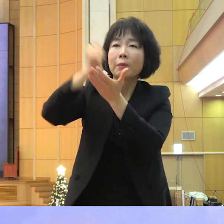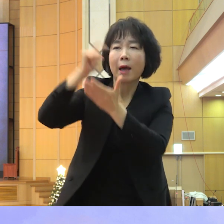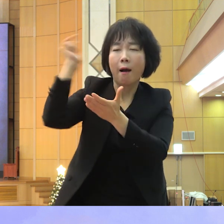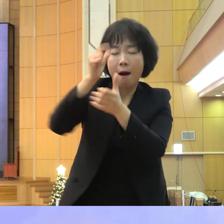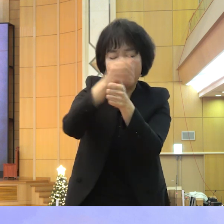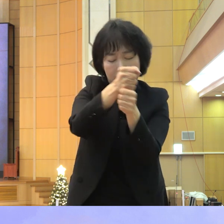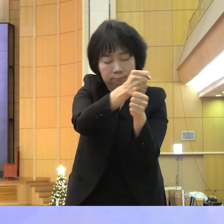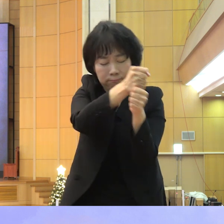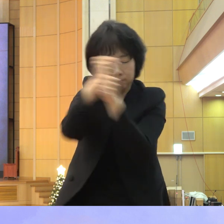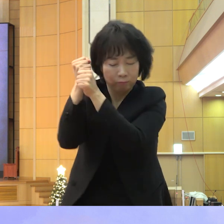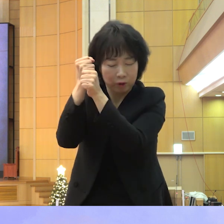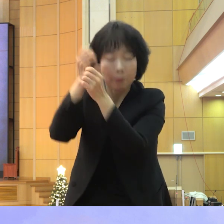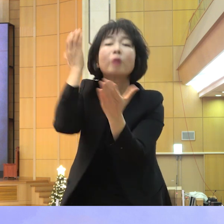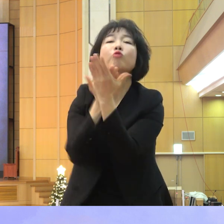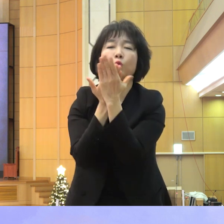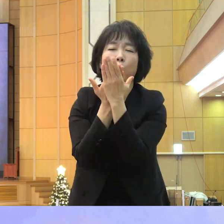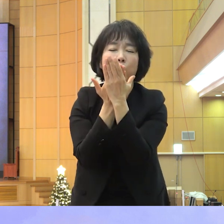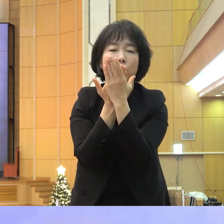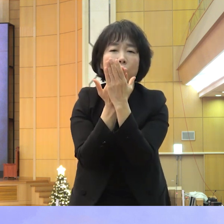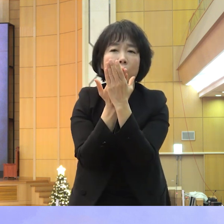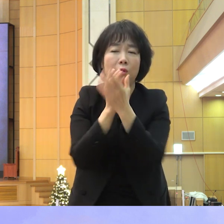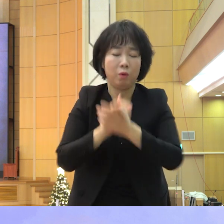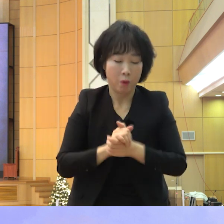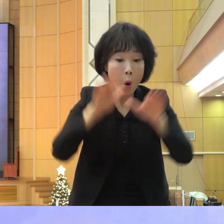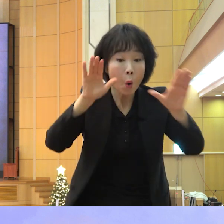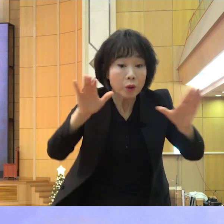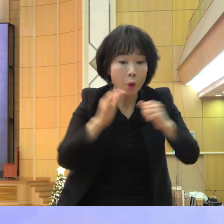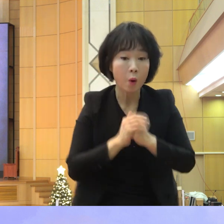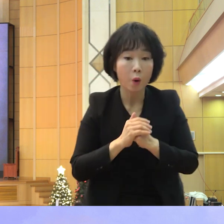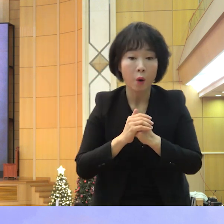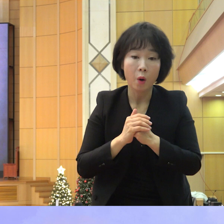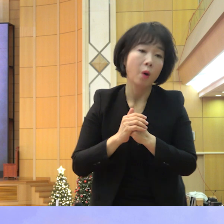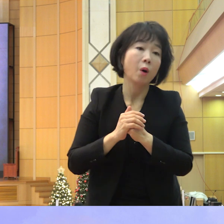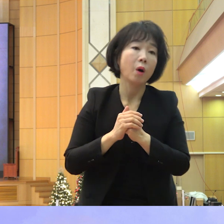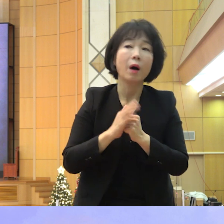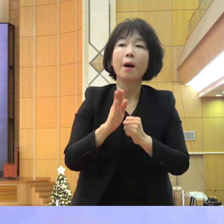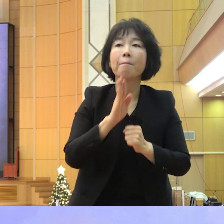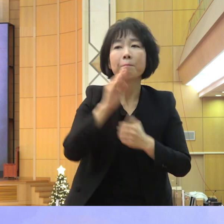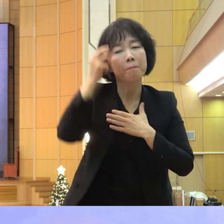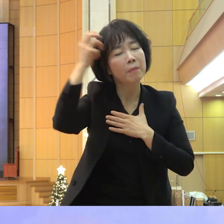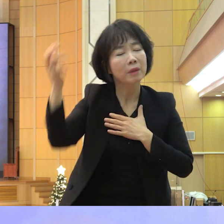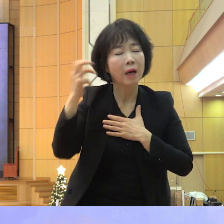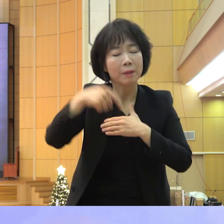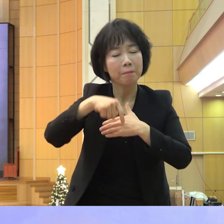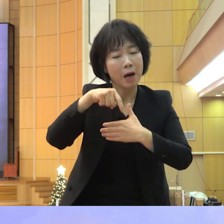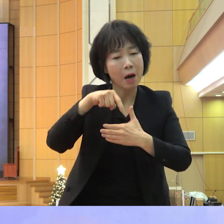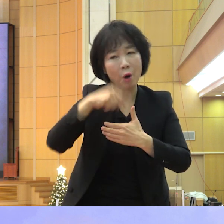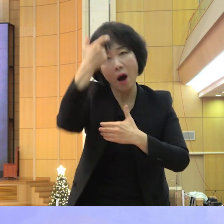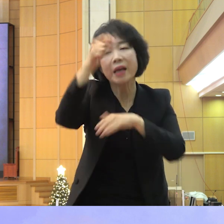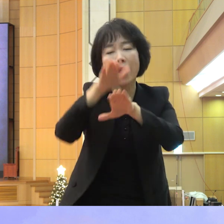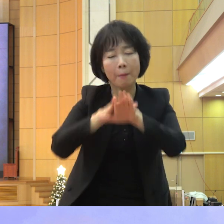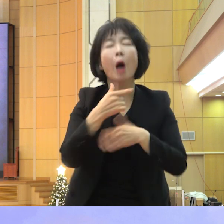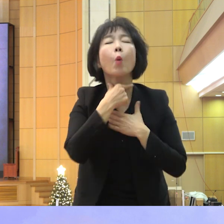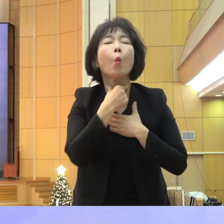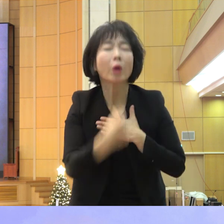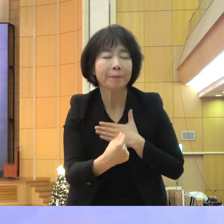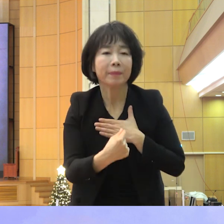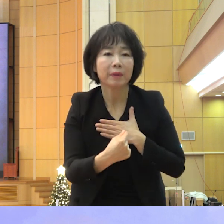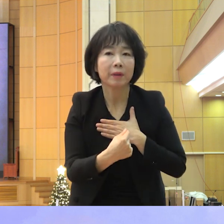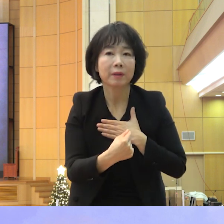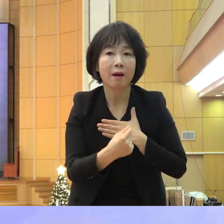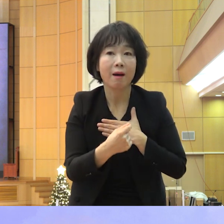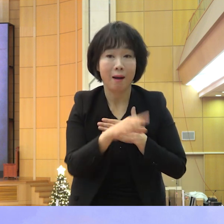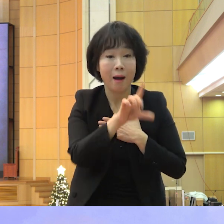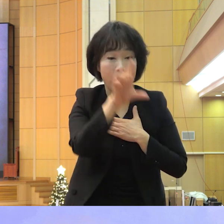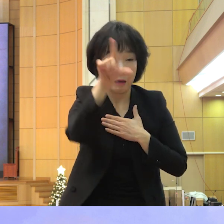장중에 붙들림 받게 하여 주시옵소서. 오늘도 하나님 앞에 신령과 진정으로 예배하기를 원하여 사랑하는